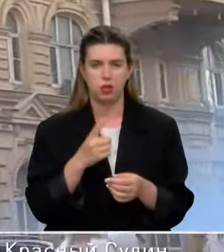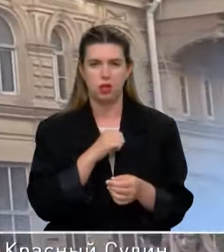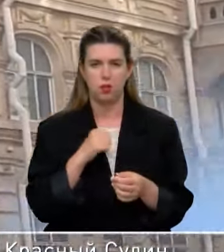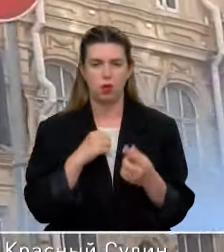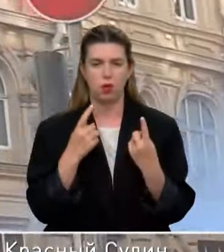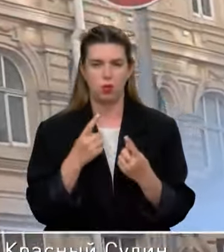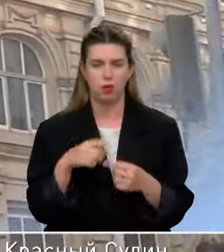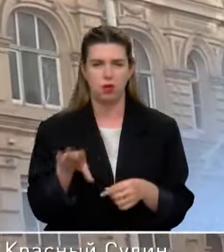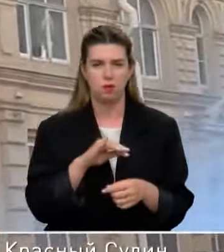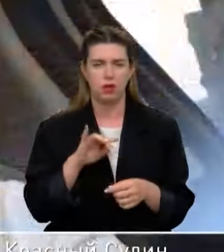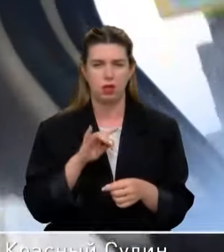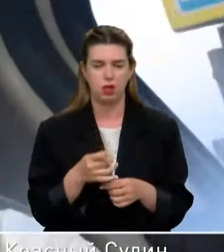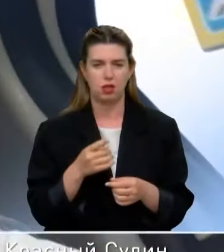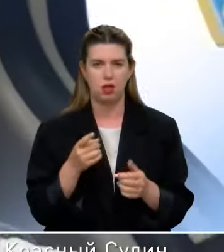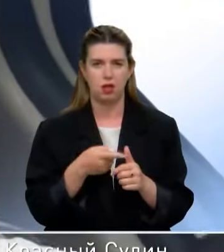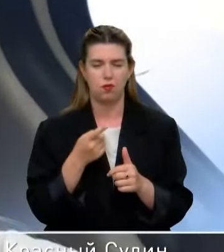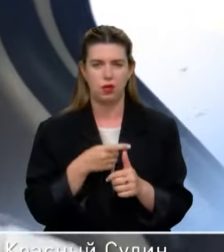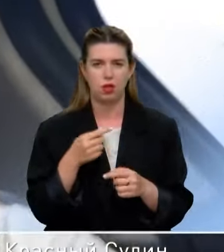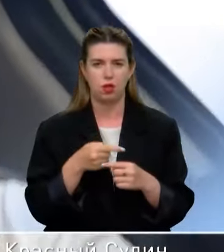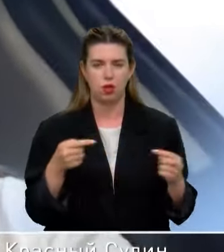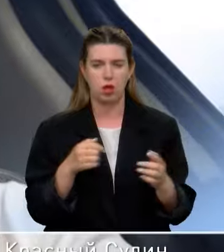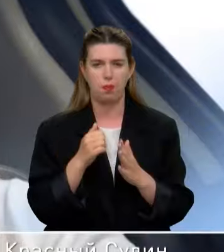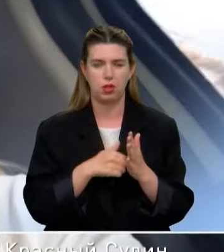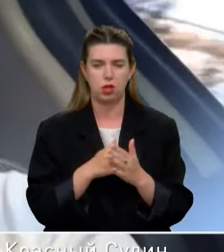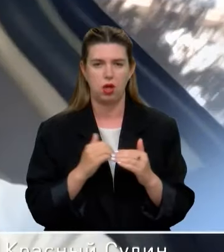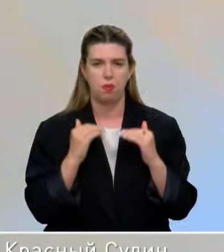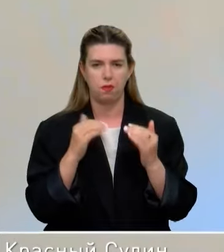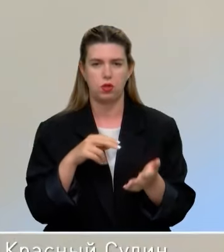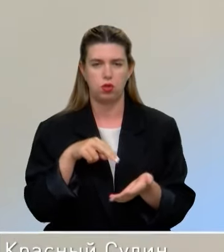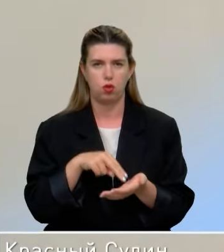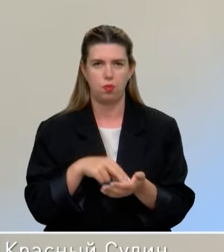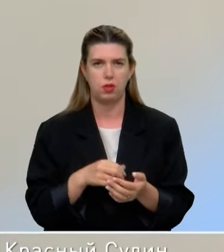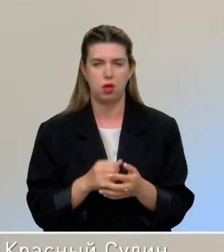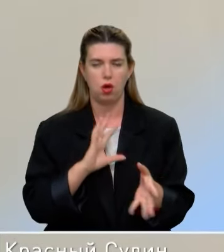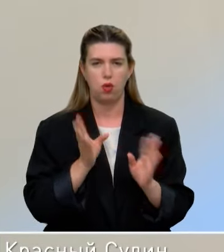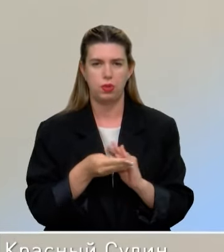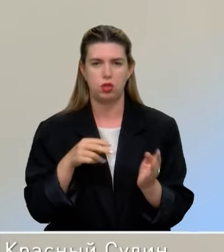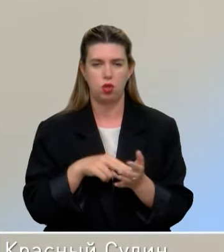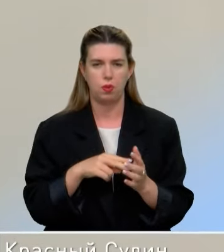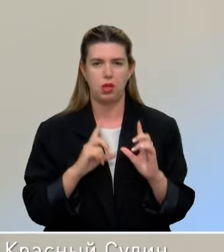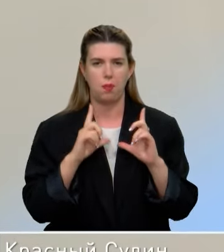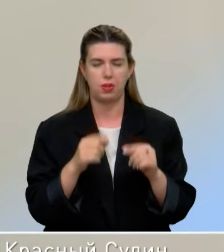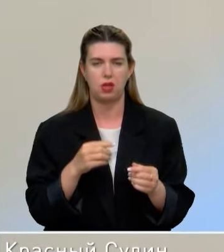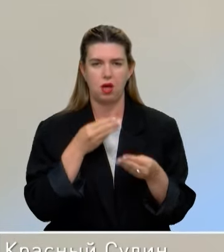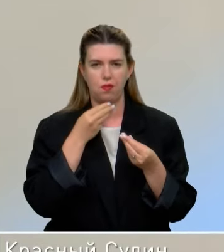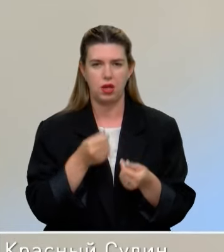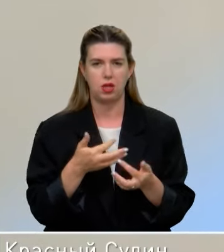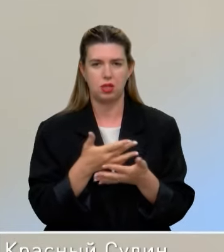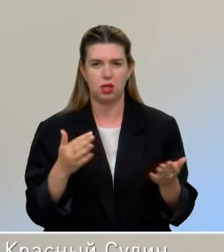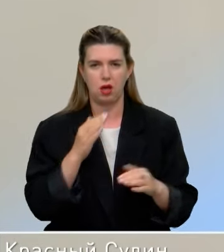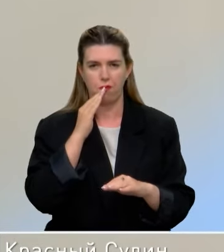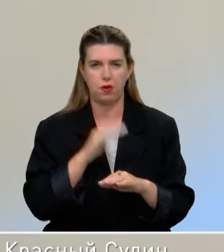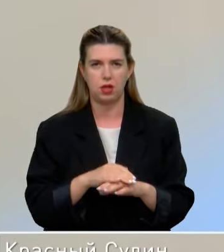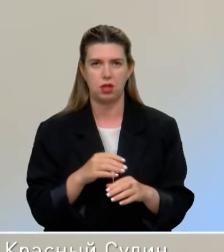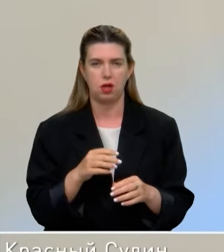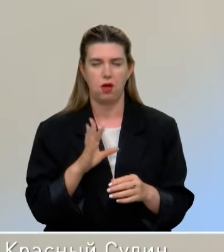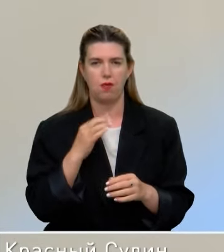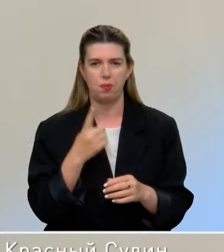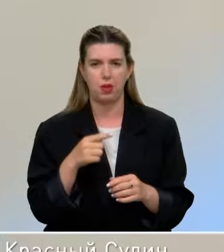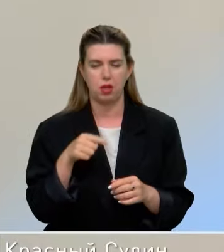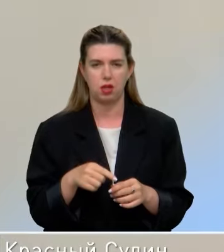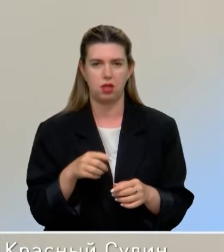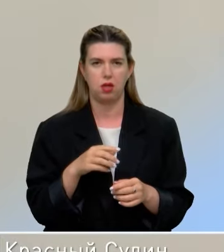крупных сервисов такси назвали и другие причины повышения цены на общую стоимость поездки влияет ещ несколько факторов во-первых